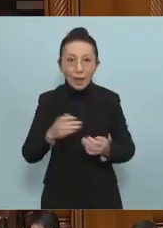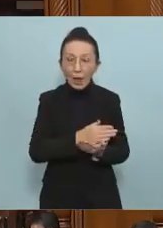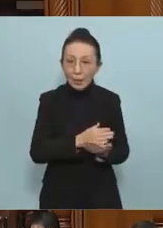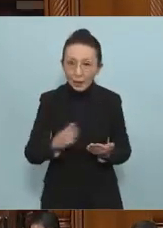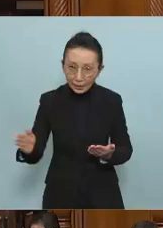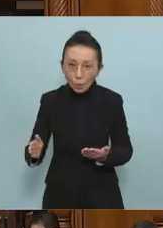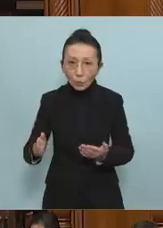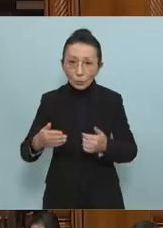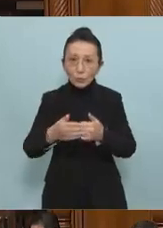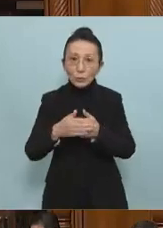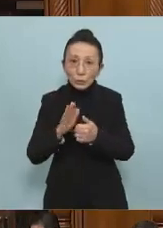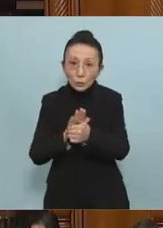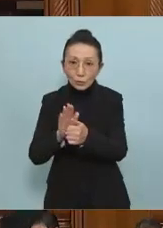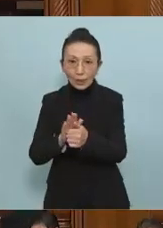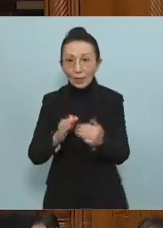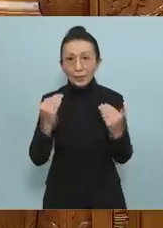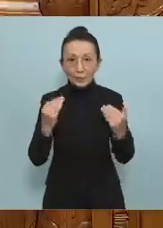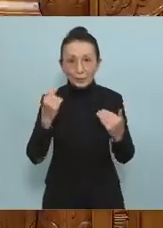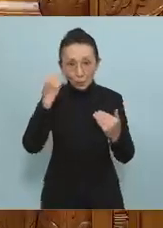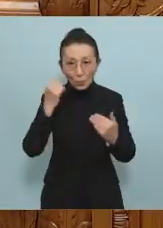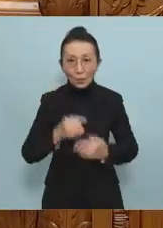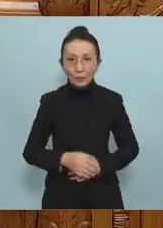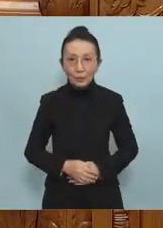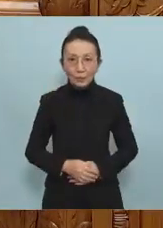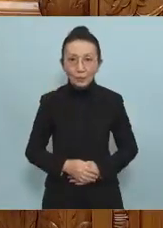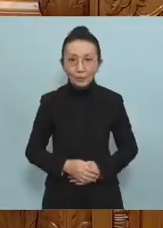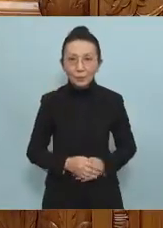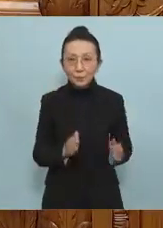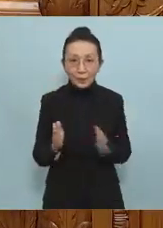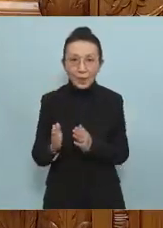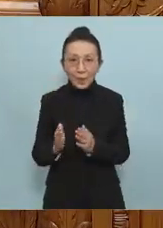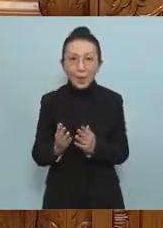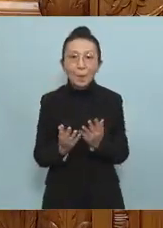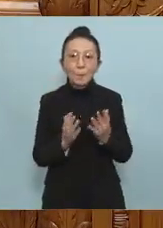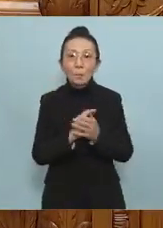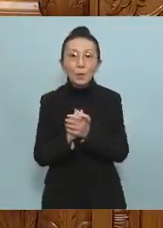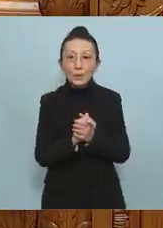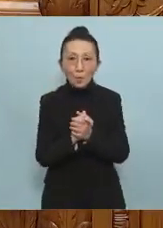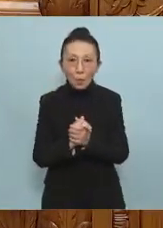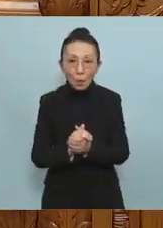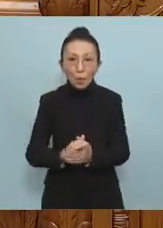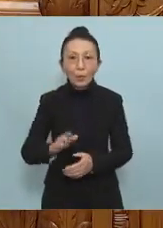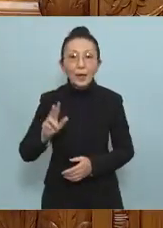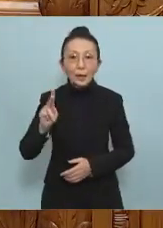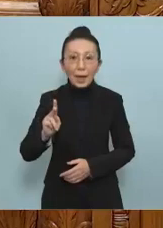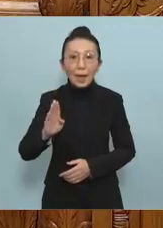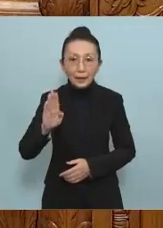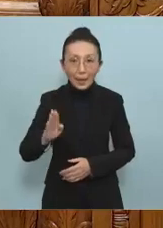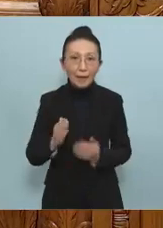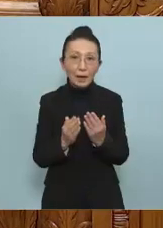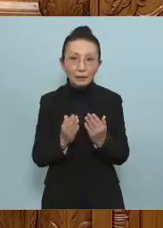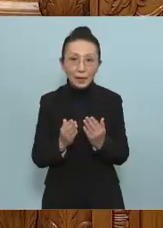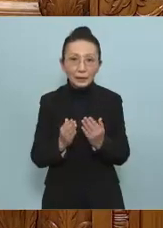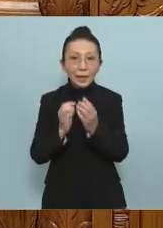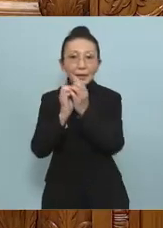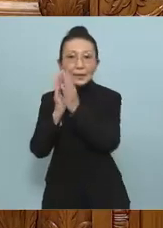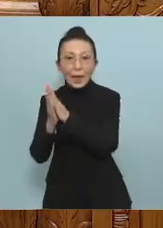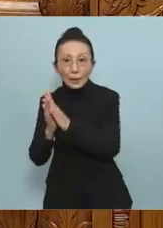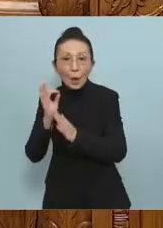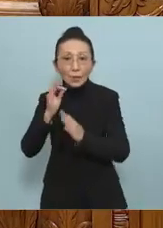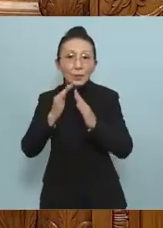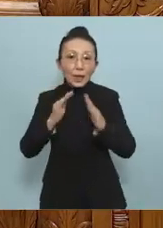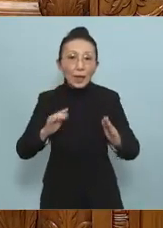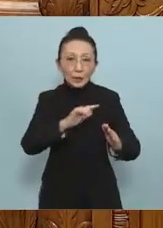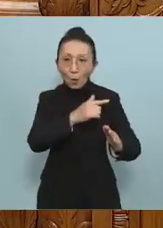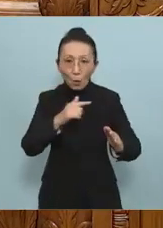ではありませんか。森友・加計学園、桜を見る会などの政治の私物化、河井元大